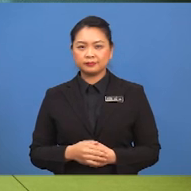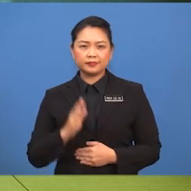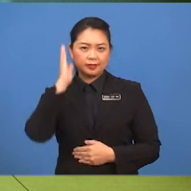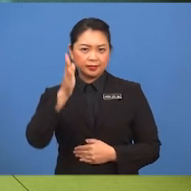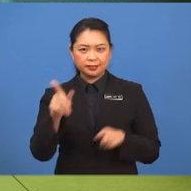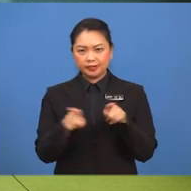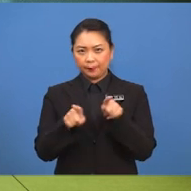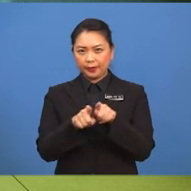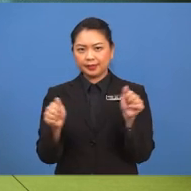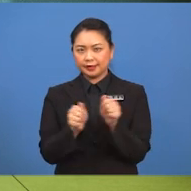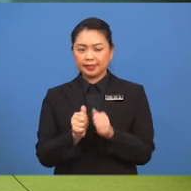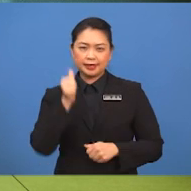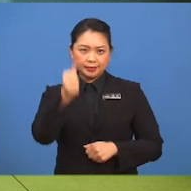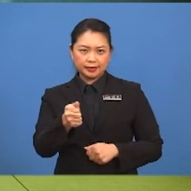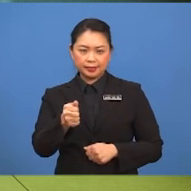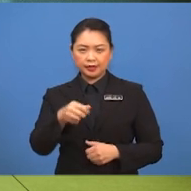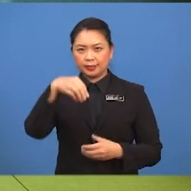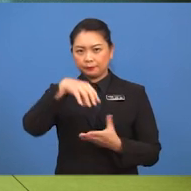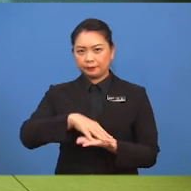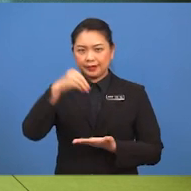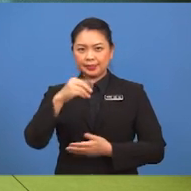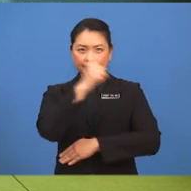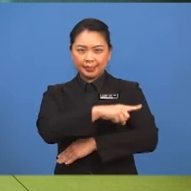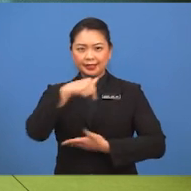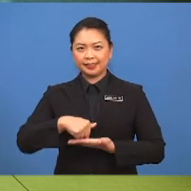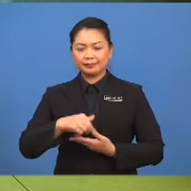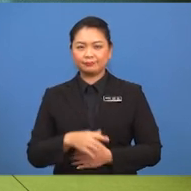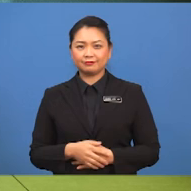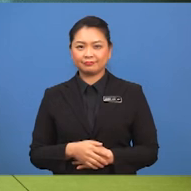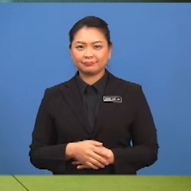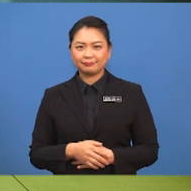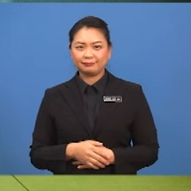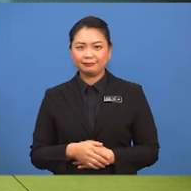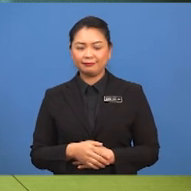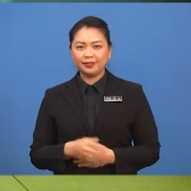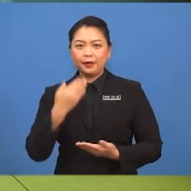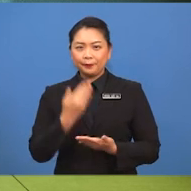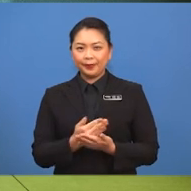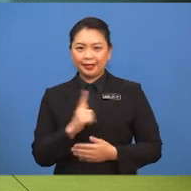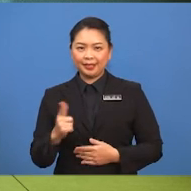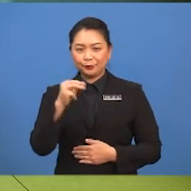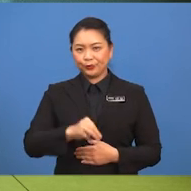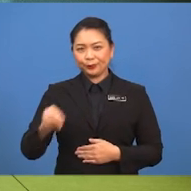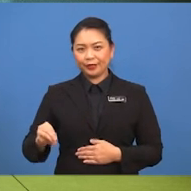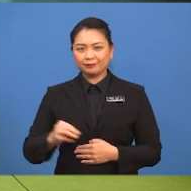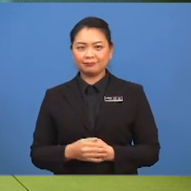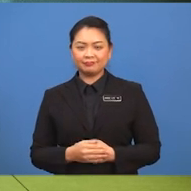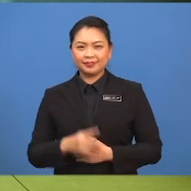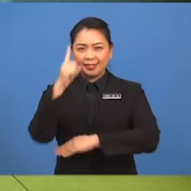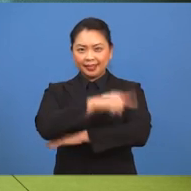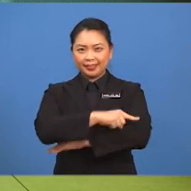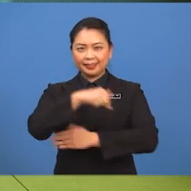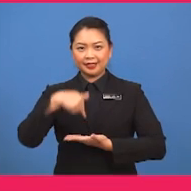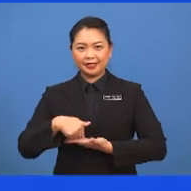akan bersama-sama anda dalam sesi pembelajaran pada hari ini. Baiklah murid-murid, hari